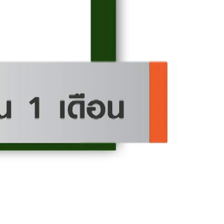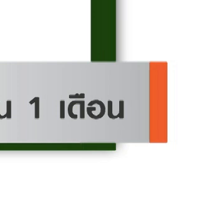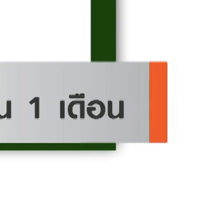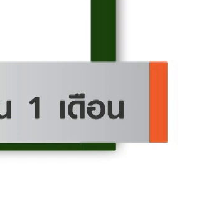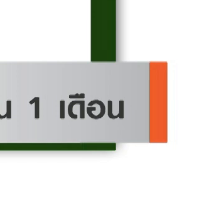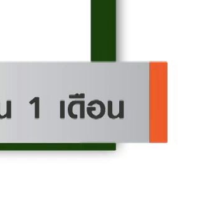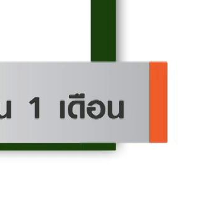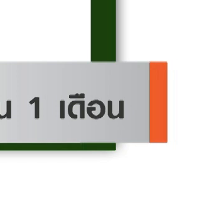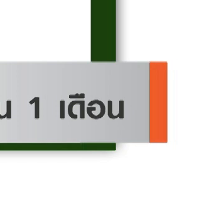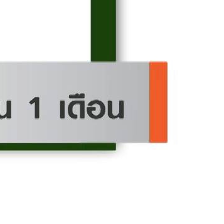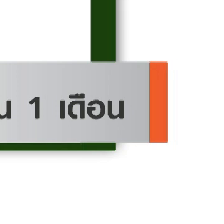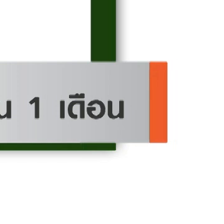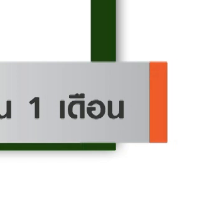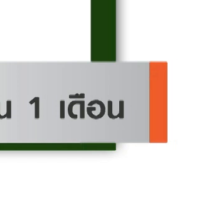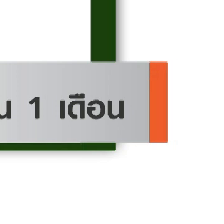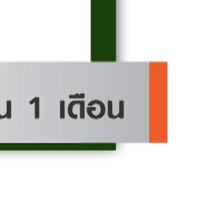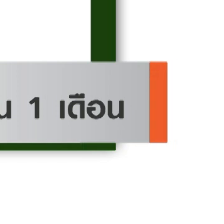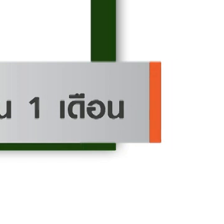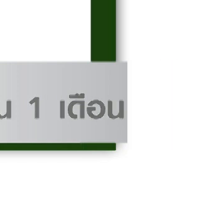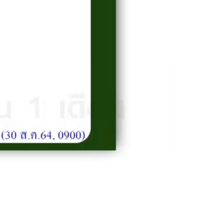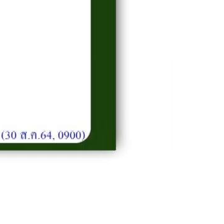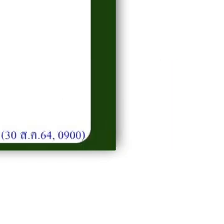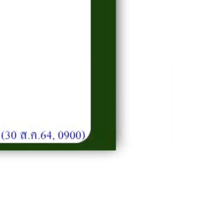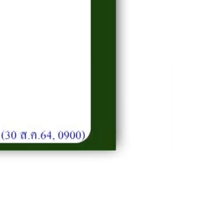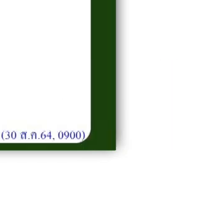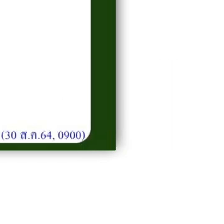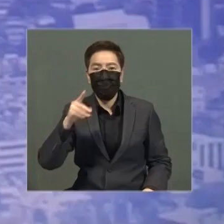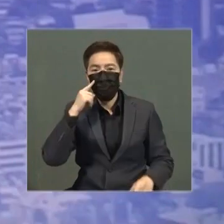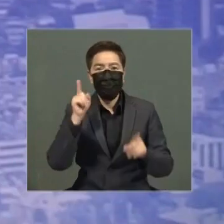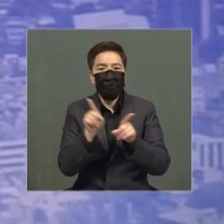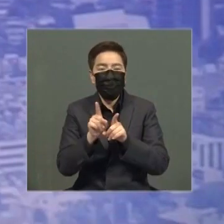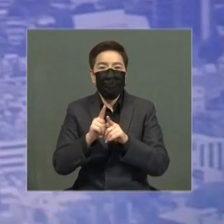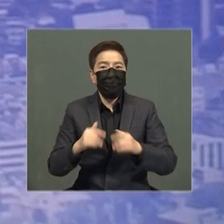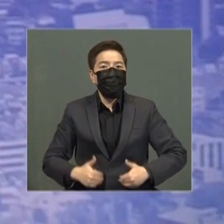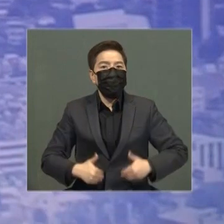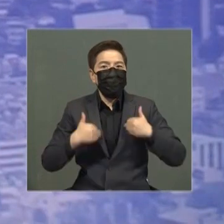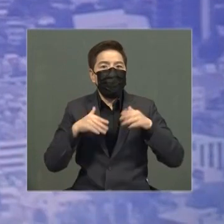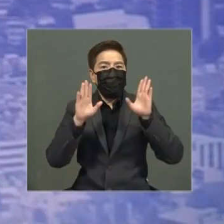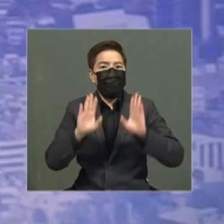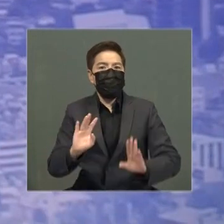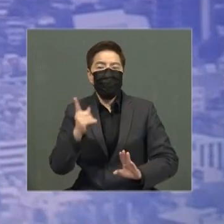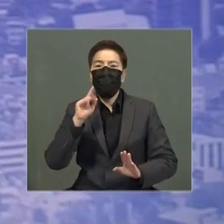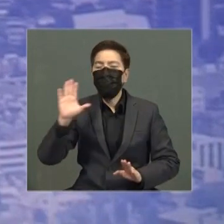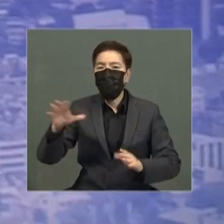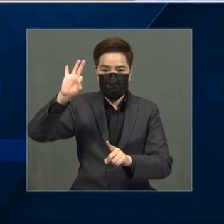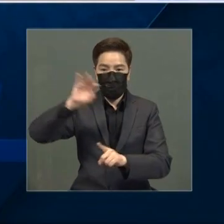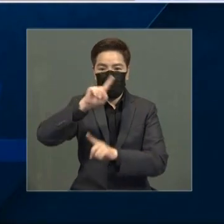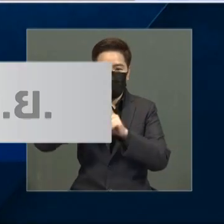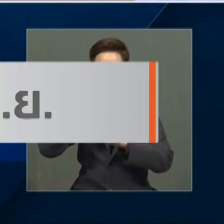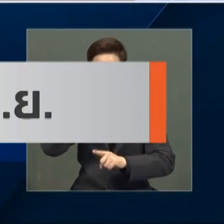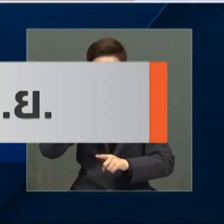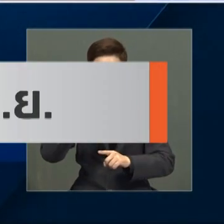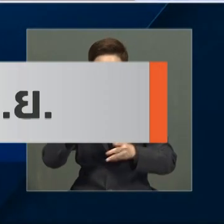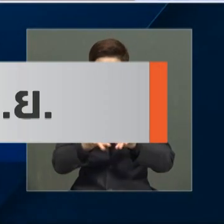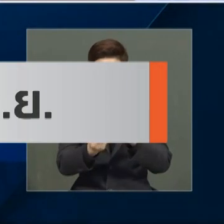แบบมาตรการเองได้ด้วยนะครับมาตรการที่ยังคงเดิมชัดๆก็คือเคอร์ฟิวครับคือคำสั่งห้ามออกนอกเคหสถาน